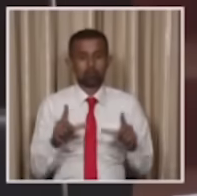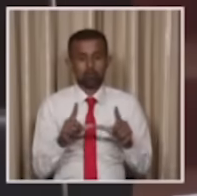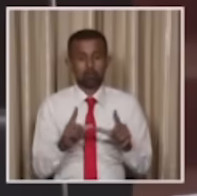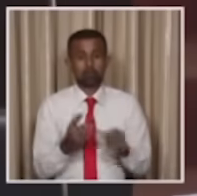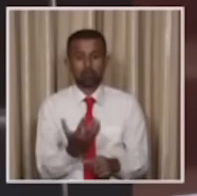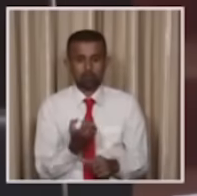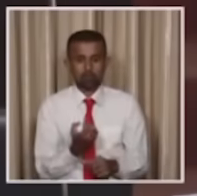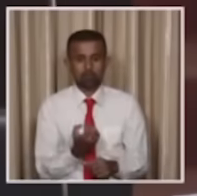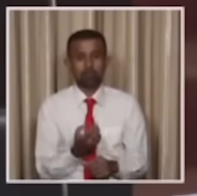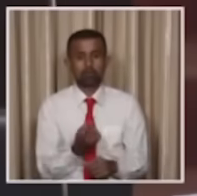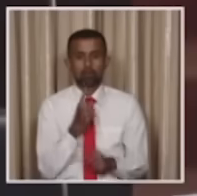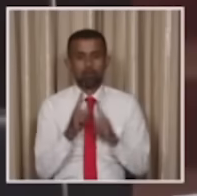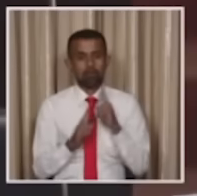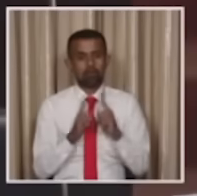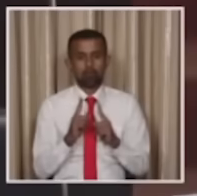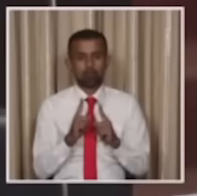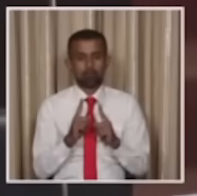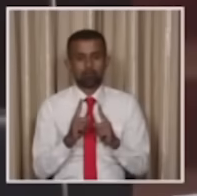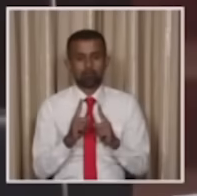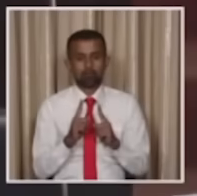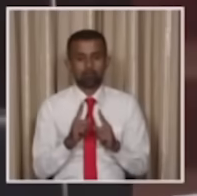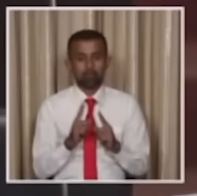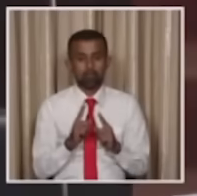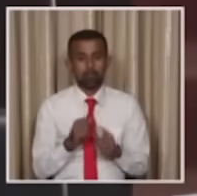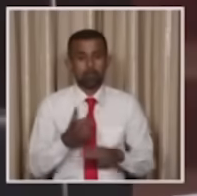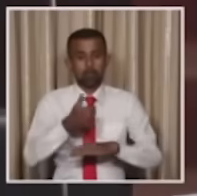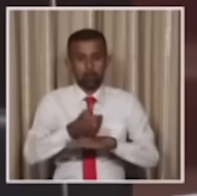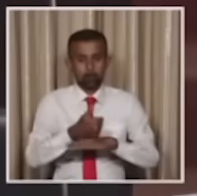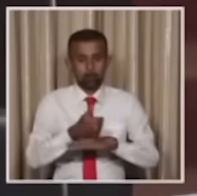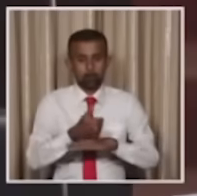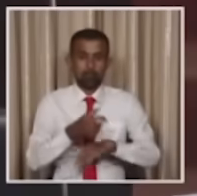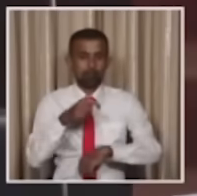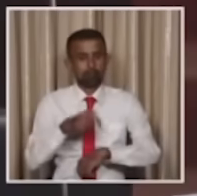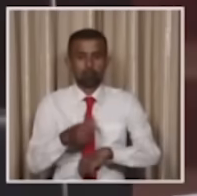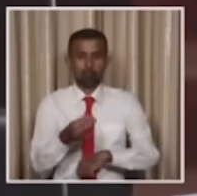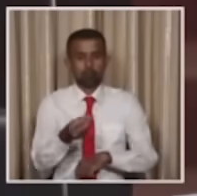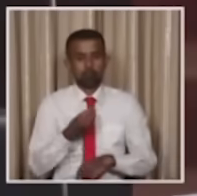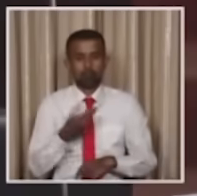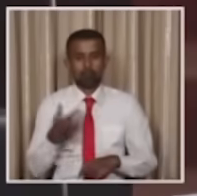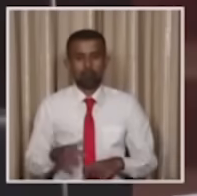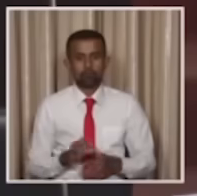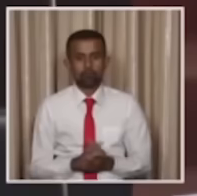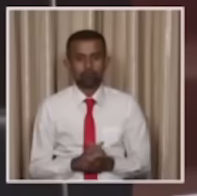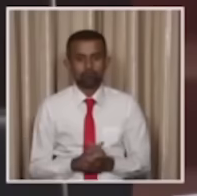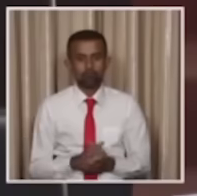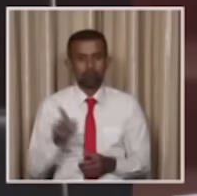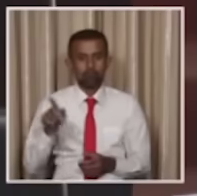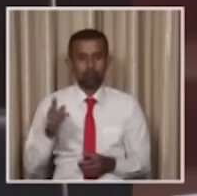තමයි කතා කරන්නේ. ඉතින් මුලාසනේ හැම අවස්ථාවෙම එතුමාට අවසර දීලා තියෙනවා. ඉතින් කවුරු හරි